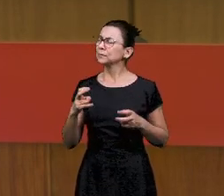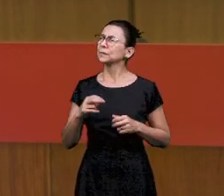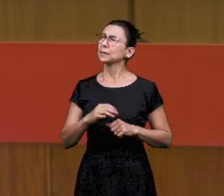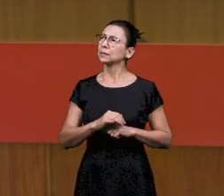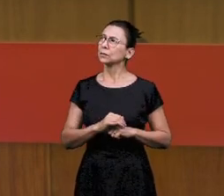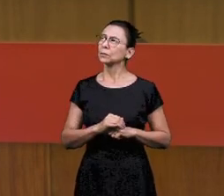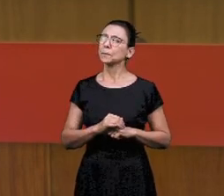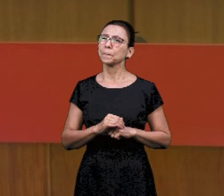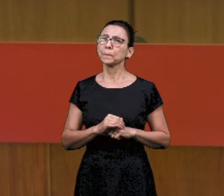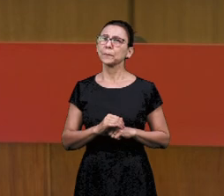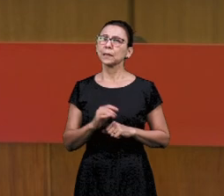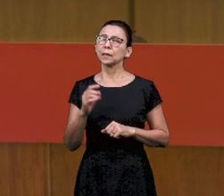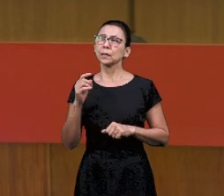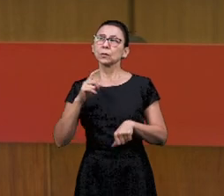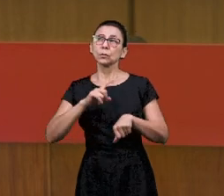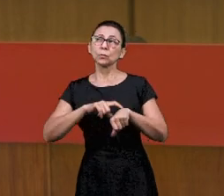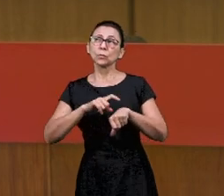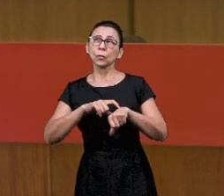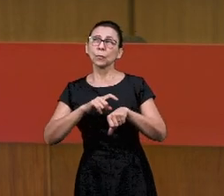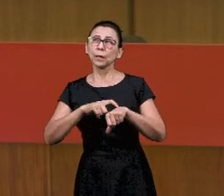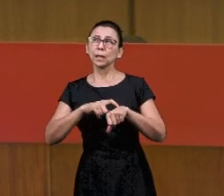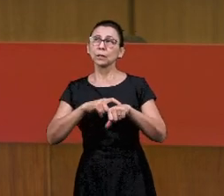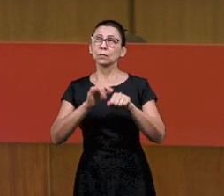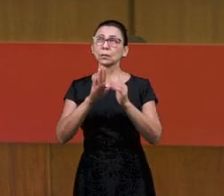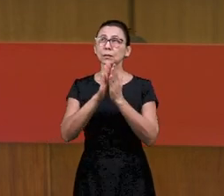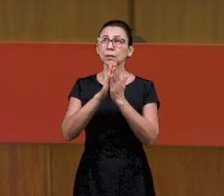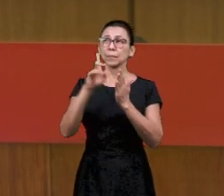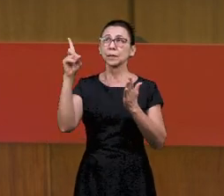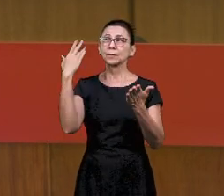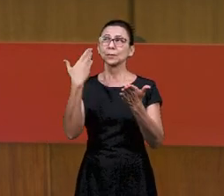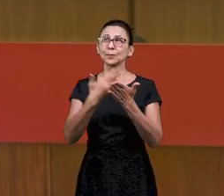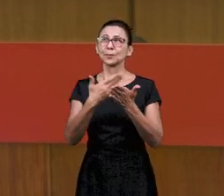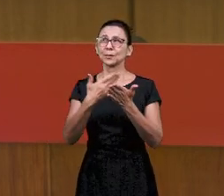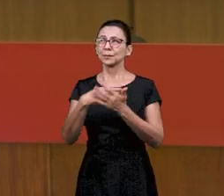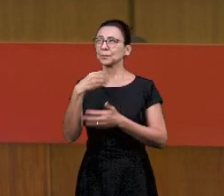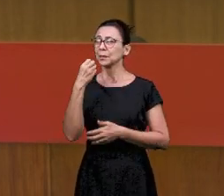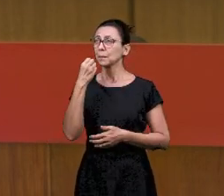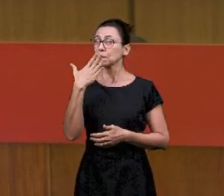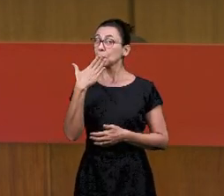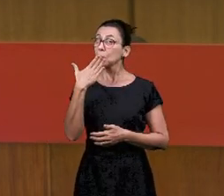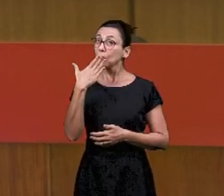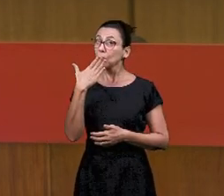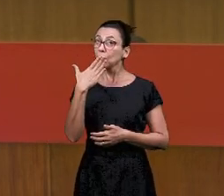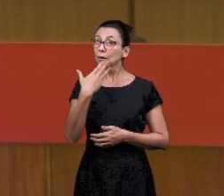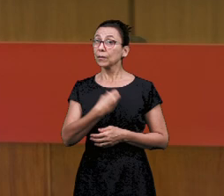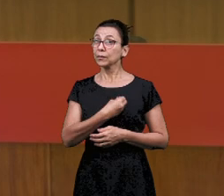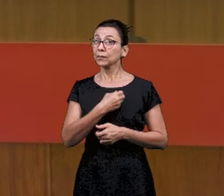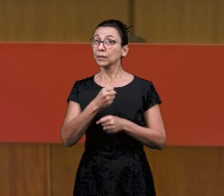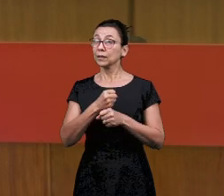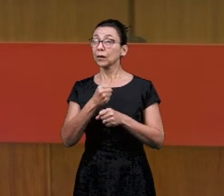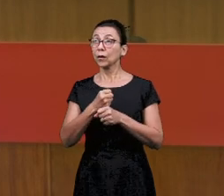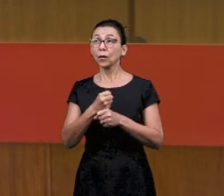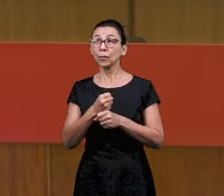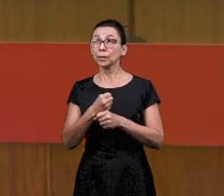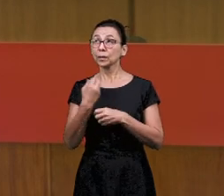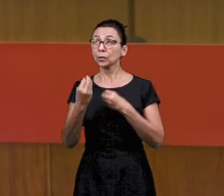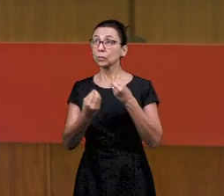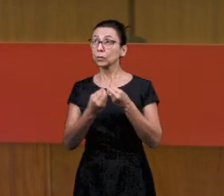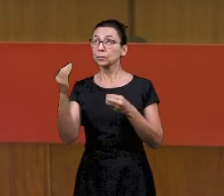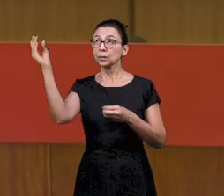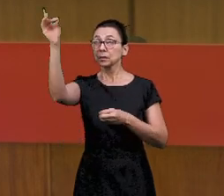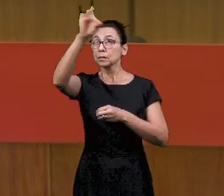où nous allons dans ta parole, comment il est merveilleux de vivre ton œuvre et comment ton esprit, il ouvre nos yeux